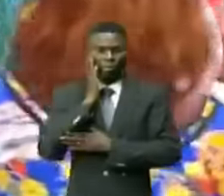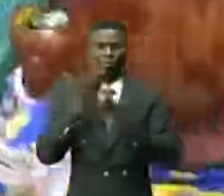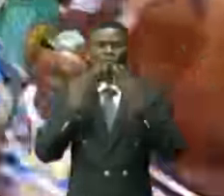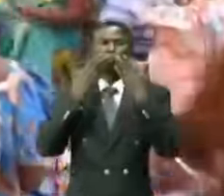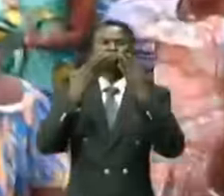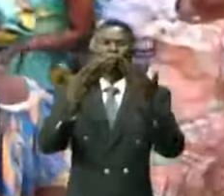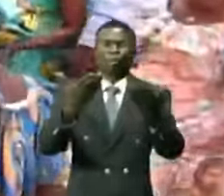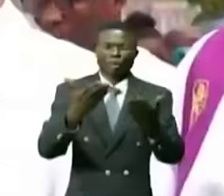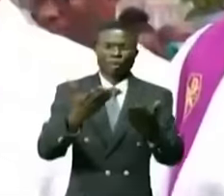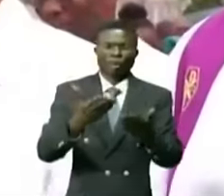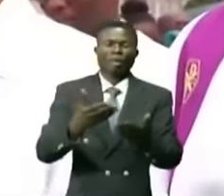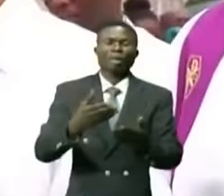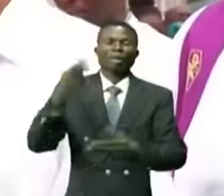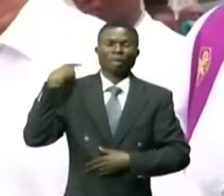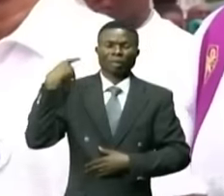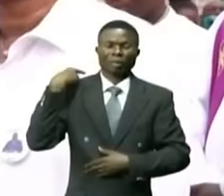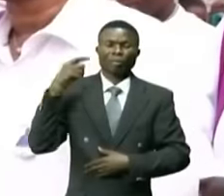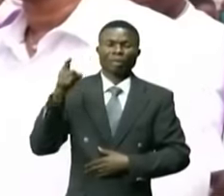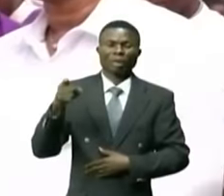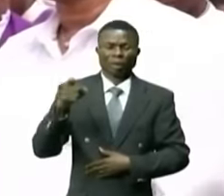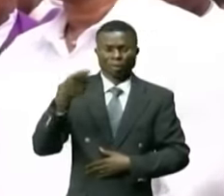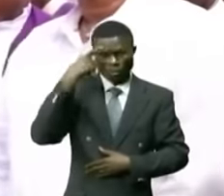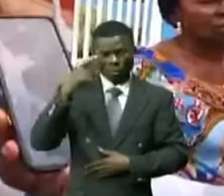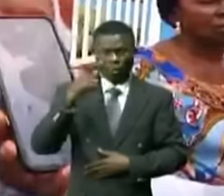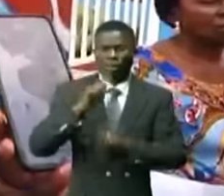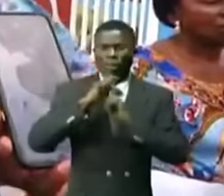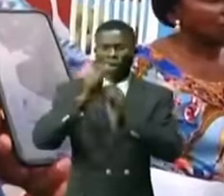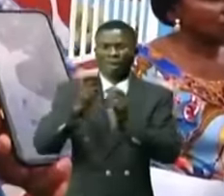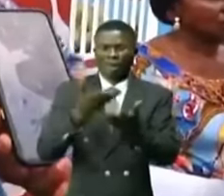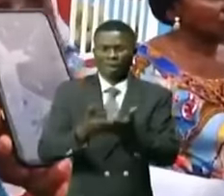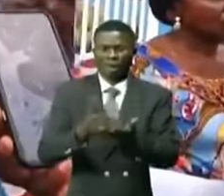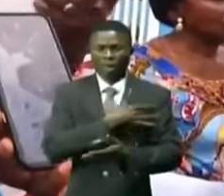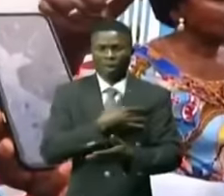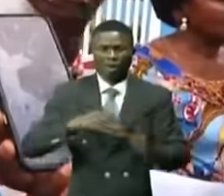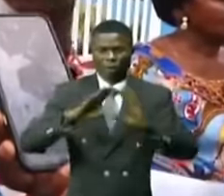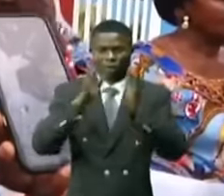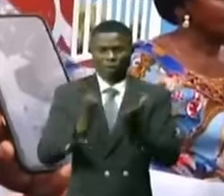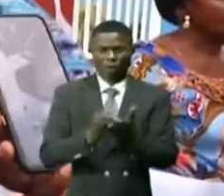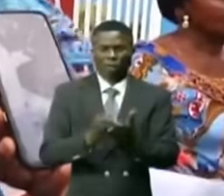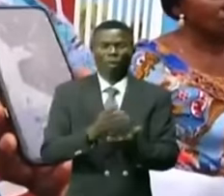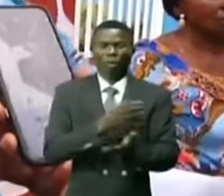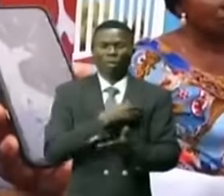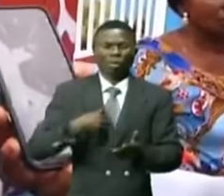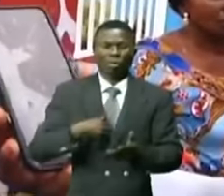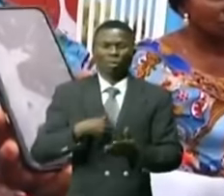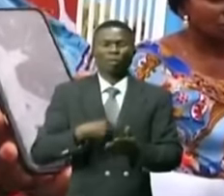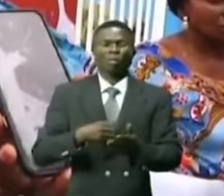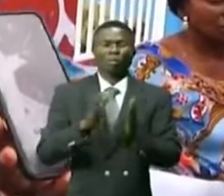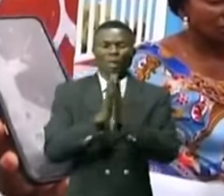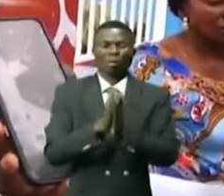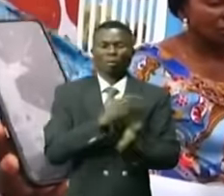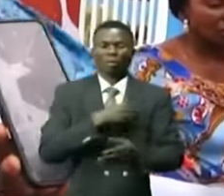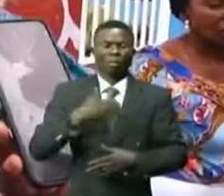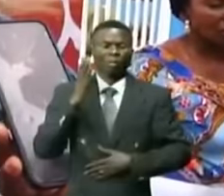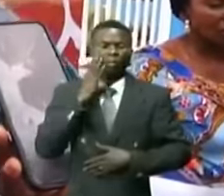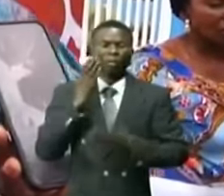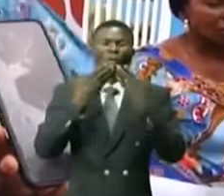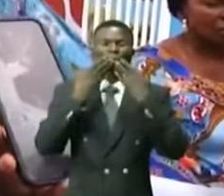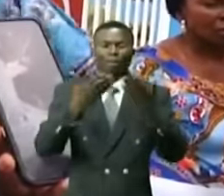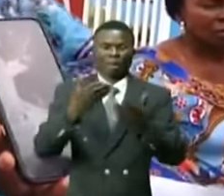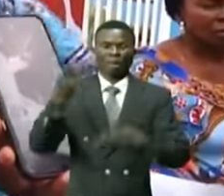remercié le bienfaiteur Godard Motemona pour ce geste. Au nom de toutes les légionnaires, nous disons grand merci à